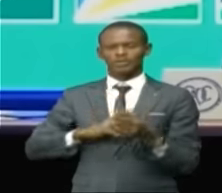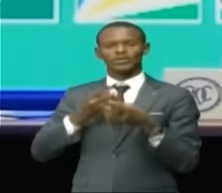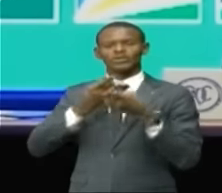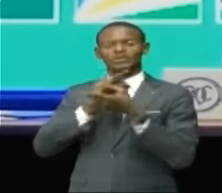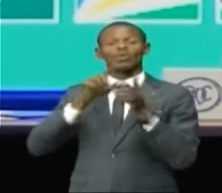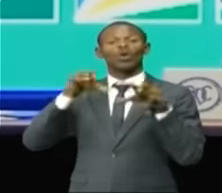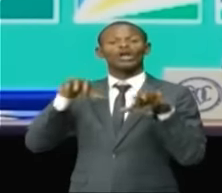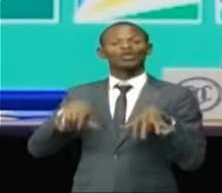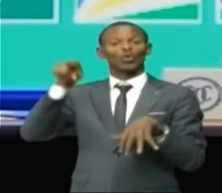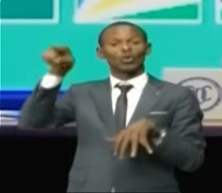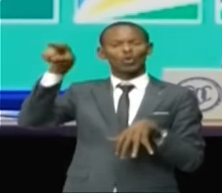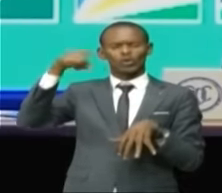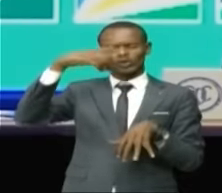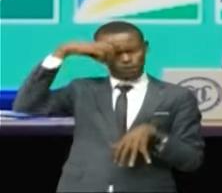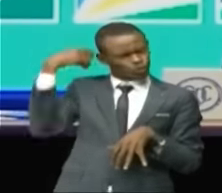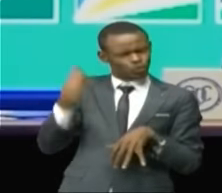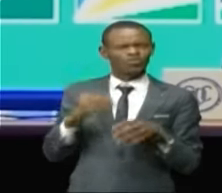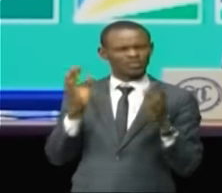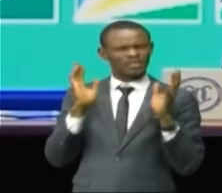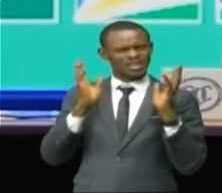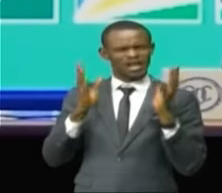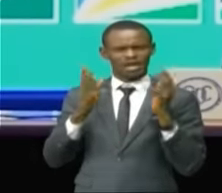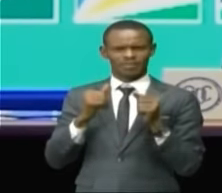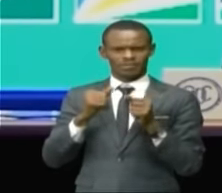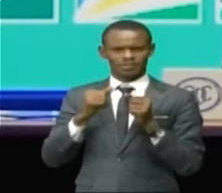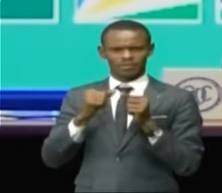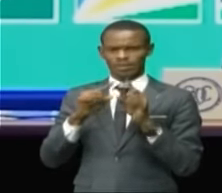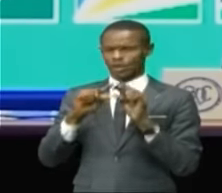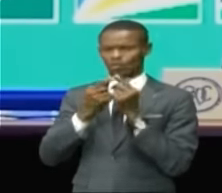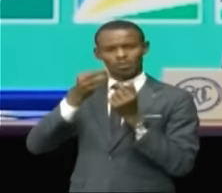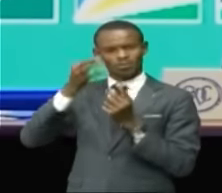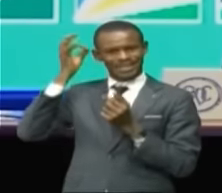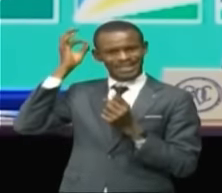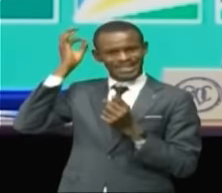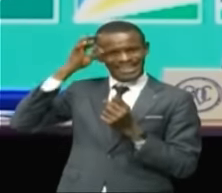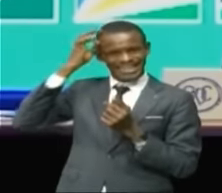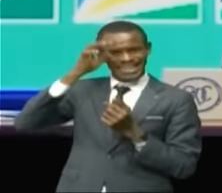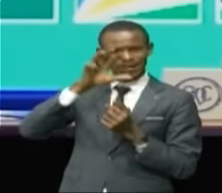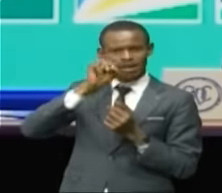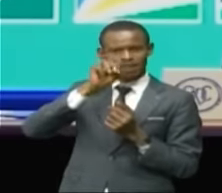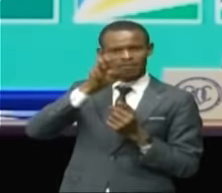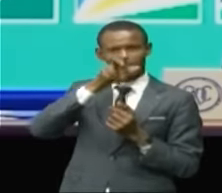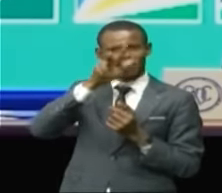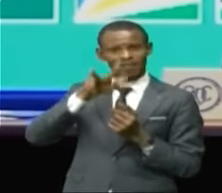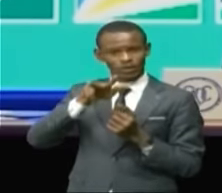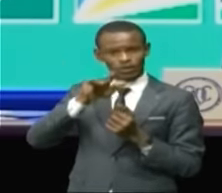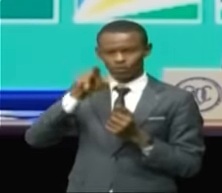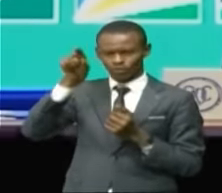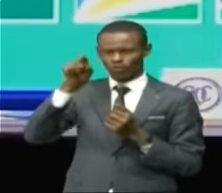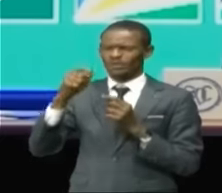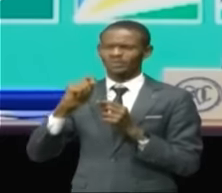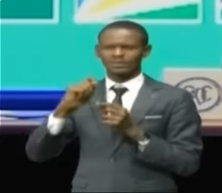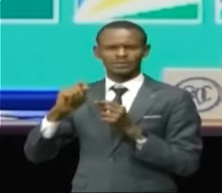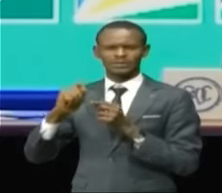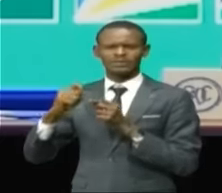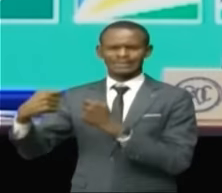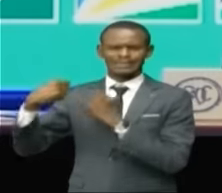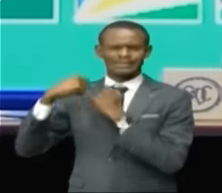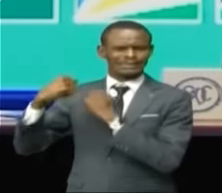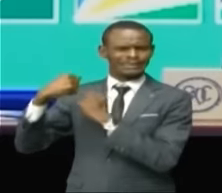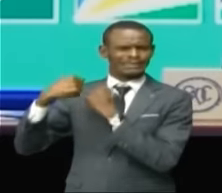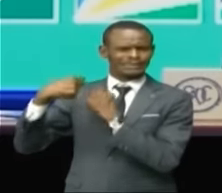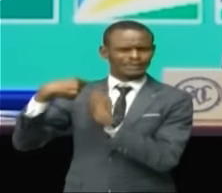le M23 en violation du cessez-le-feu. Le sommet a fourni des